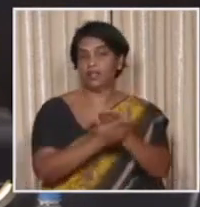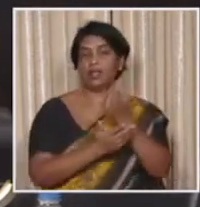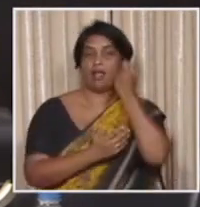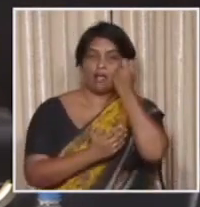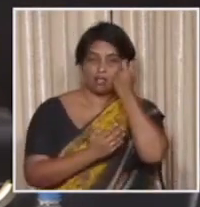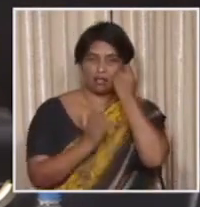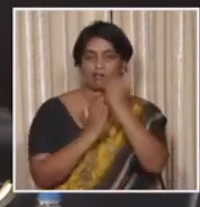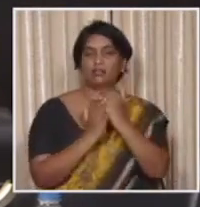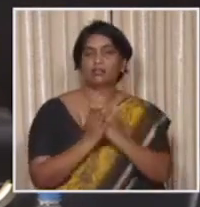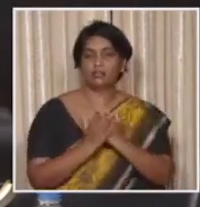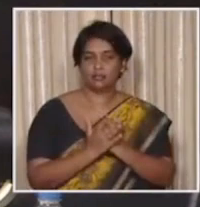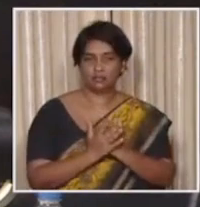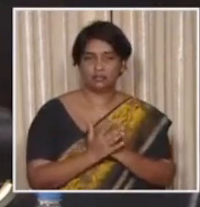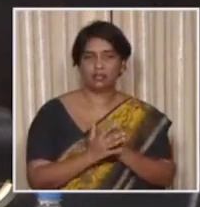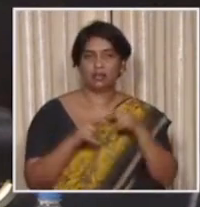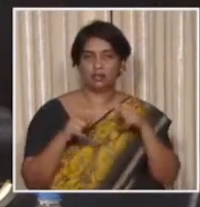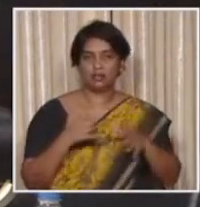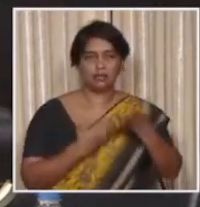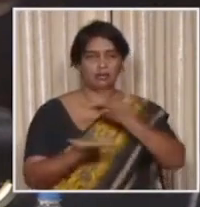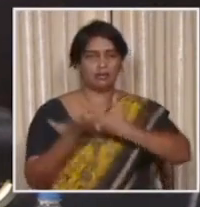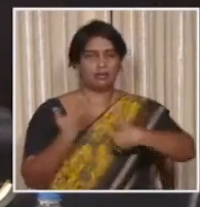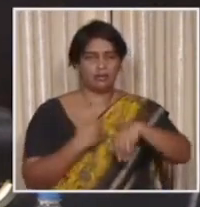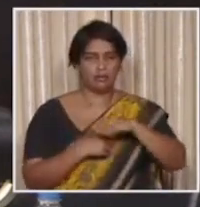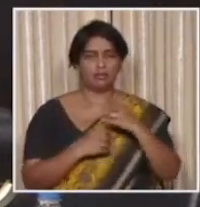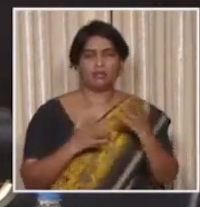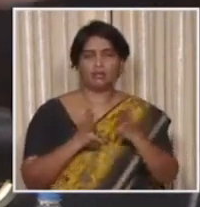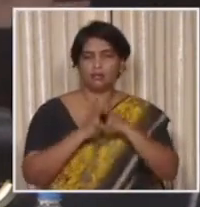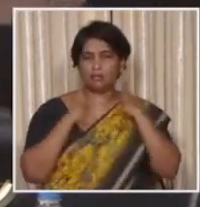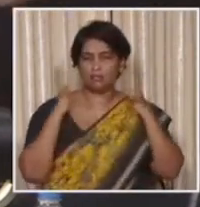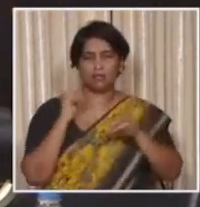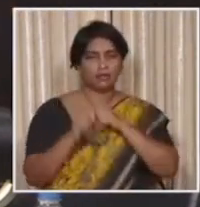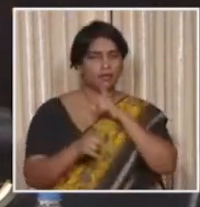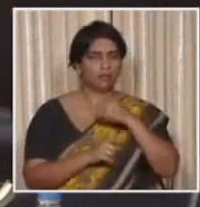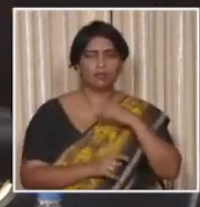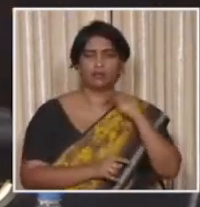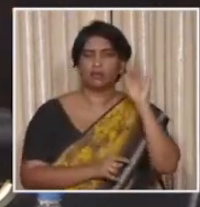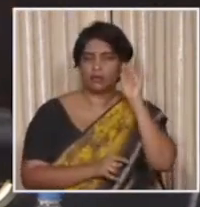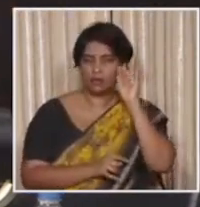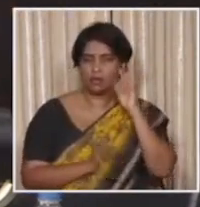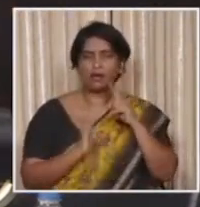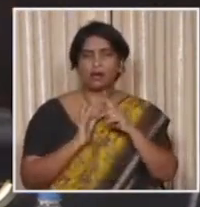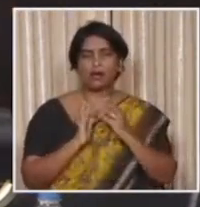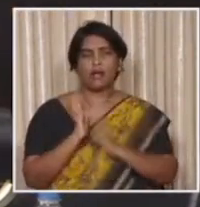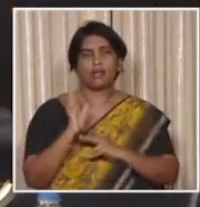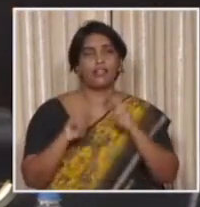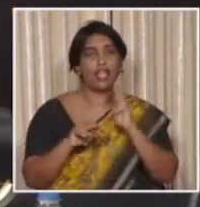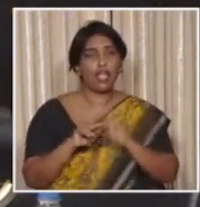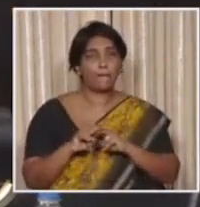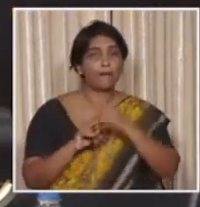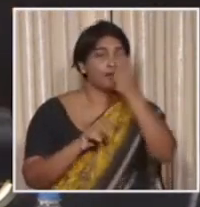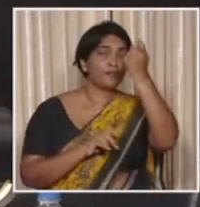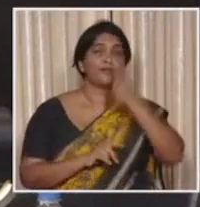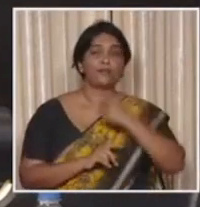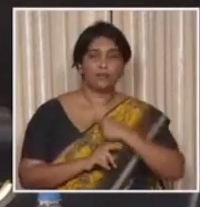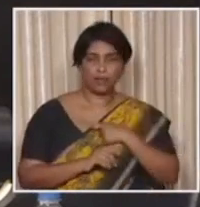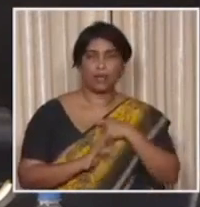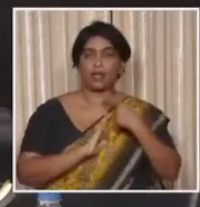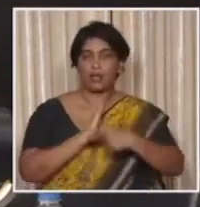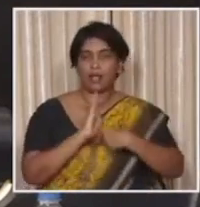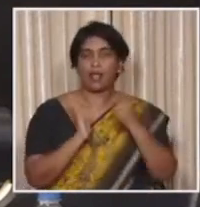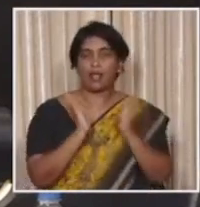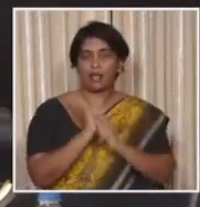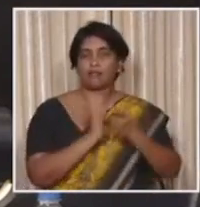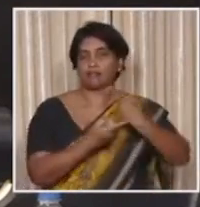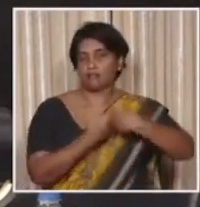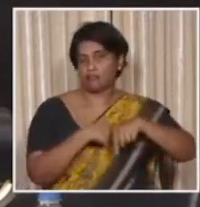දැන් සමහරවෝ මෙතන පැටලවිලා තියෙනවා, බොහෝ දෙනා කතා කරනකොට මම අහගෙන හිටියා මේ IMF එකෙන් කියලා තියෙනවා කියලා මේ දේශීය ණය